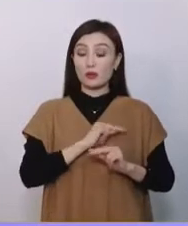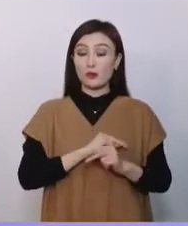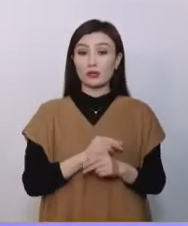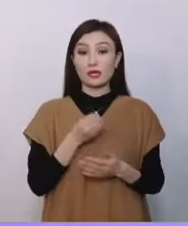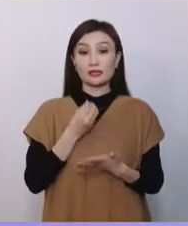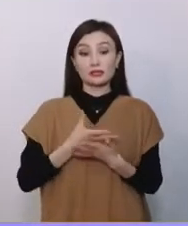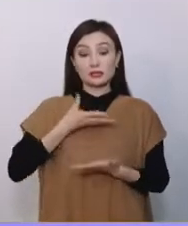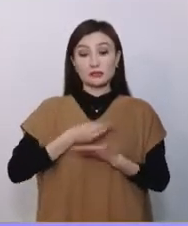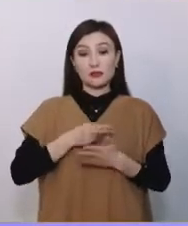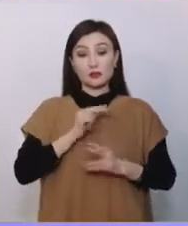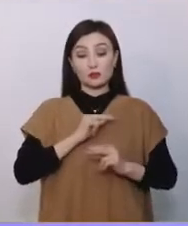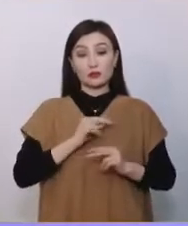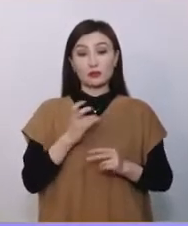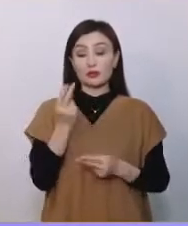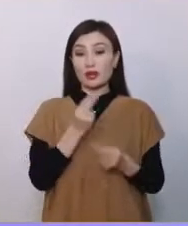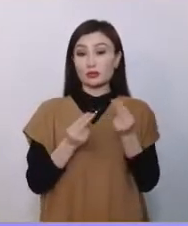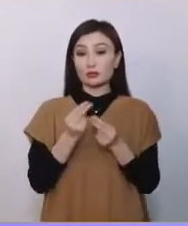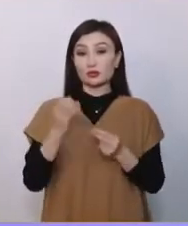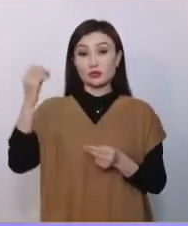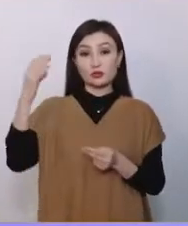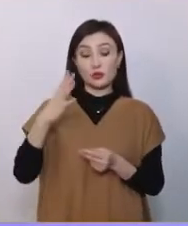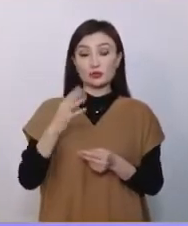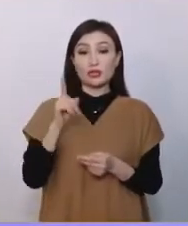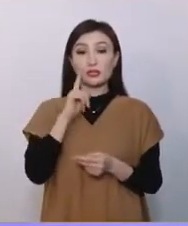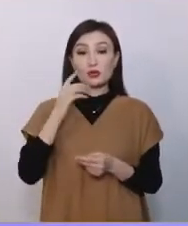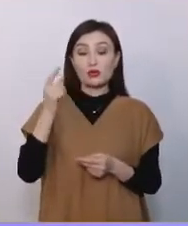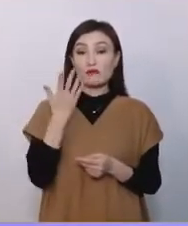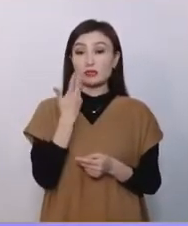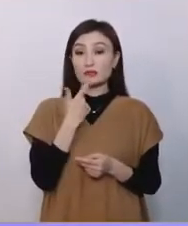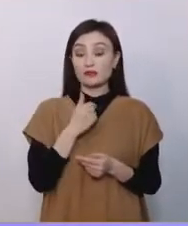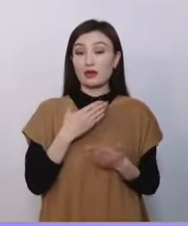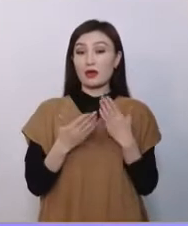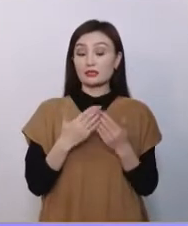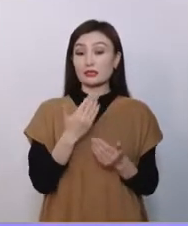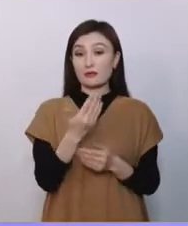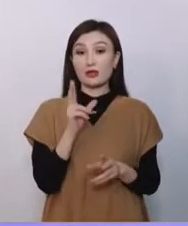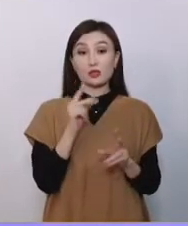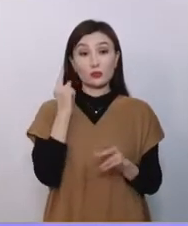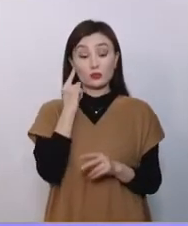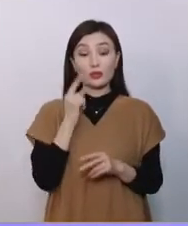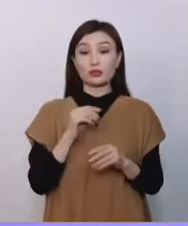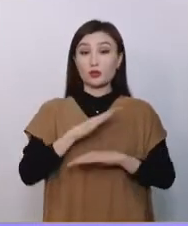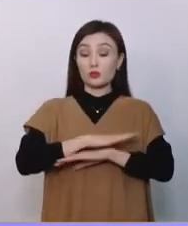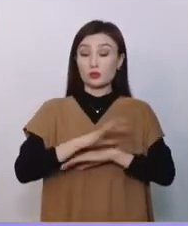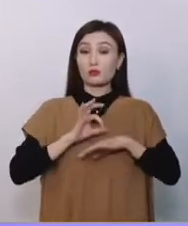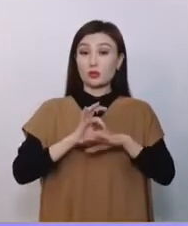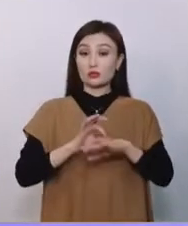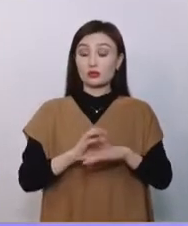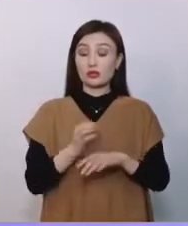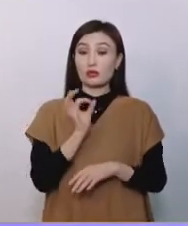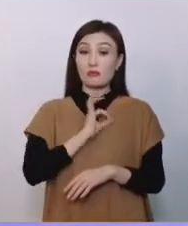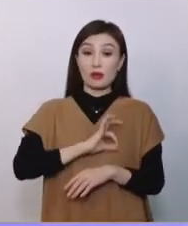оцените свою работу и нарисуйте солнце зеленого цвета если вы считаете что урок прошел для вас